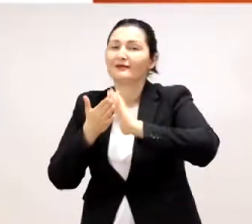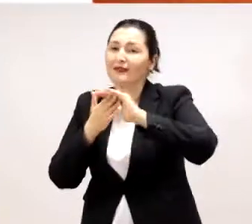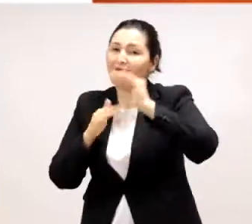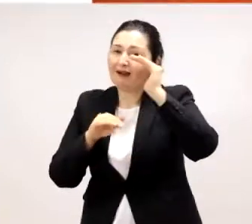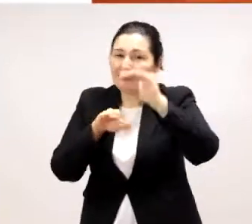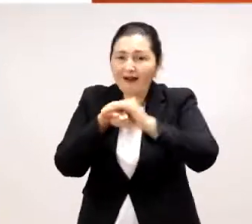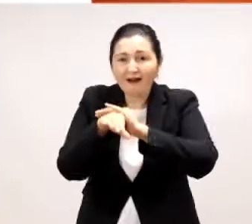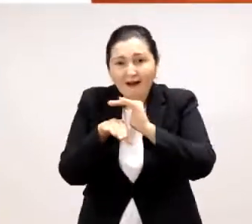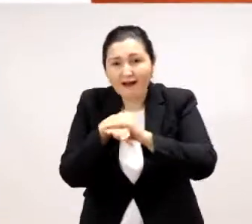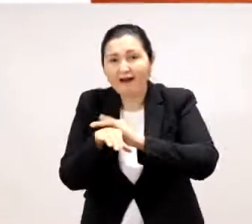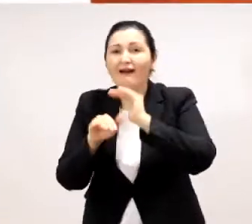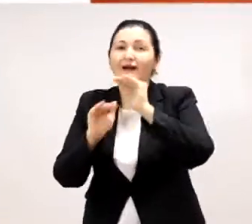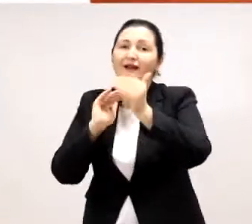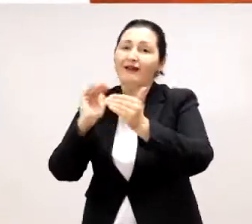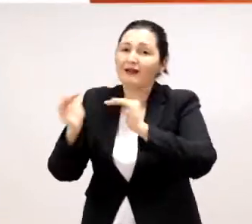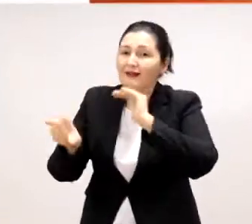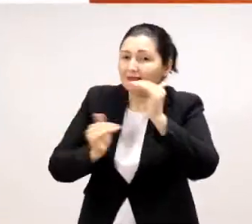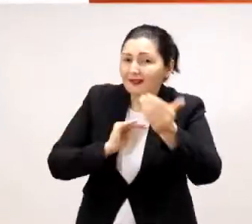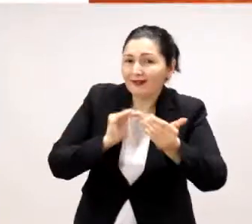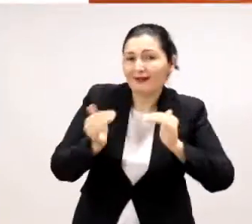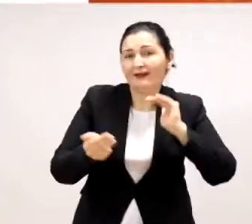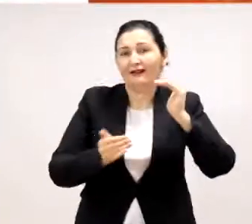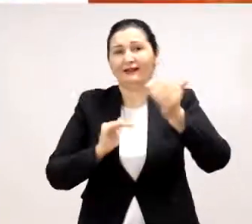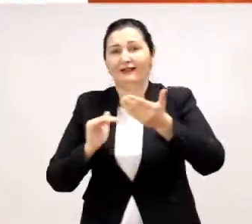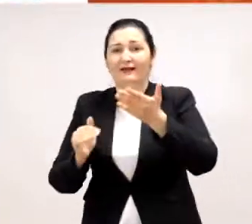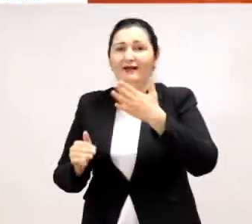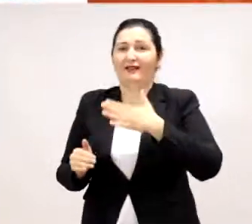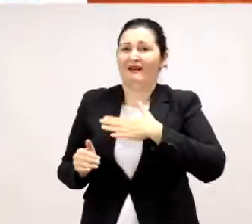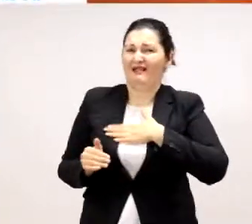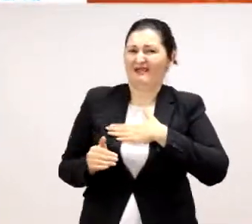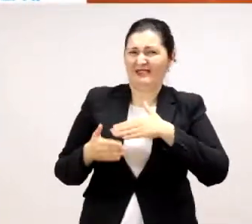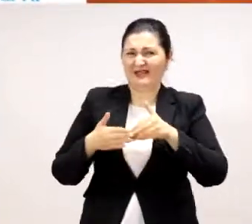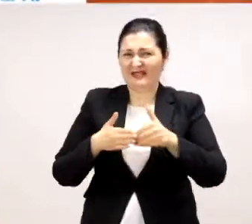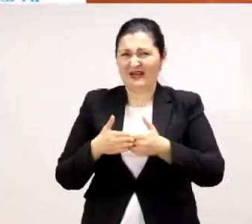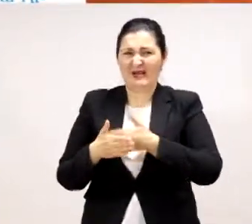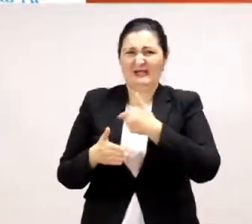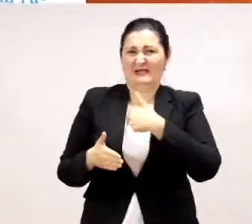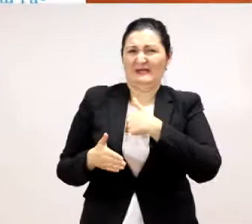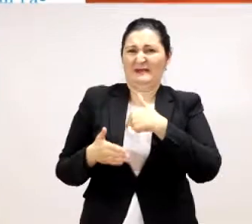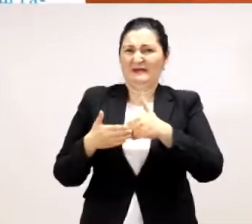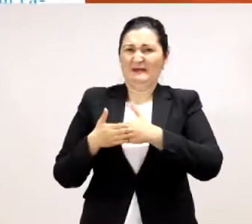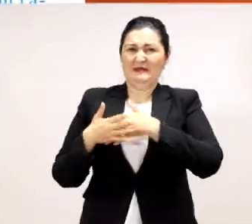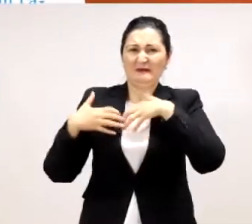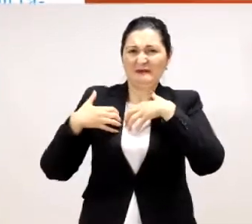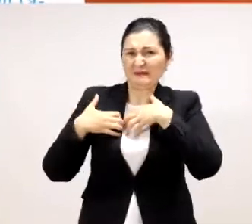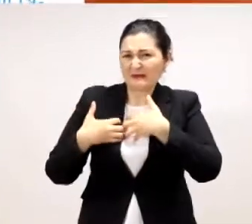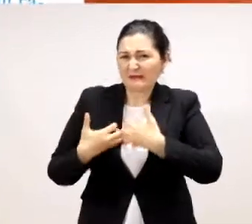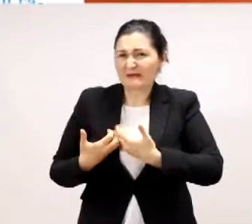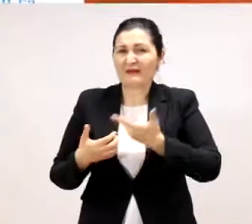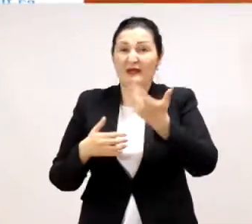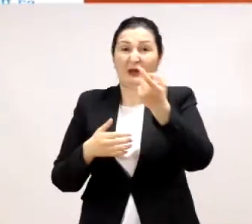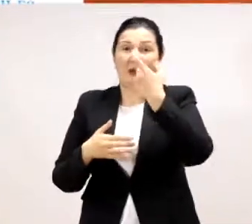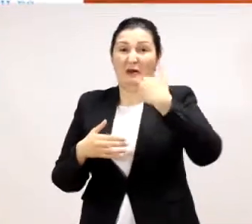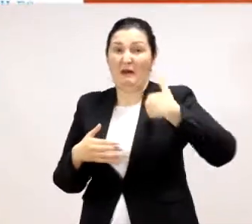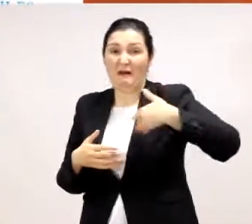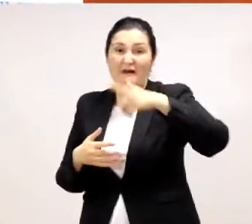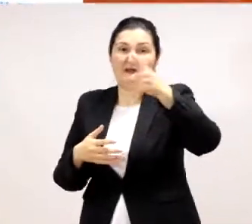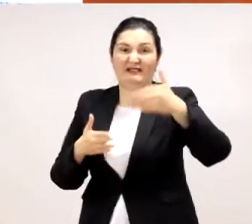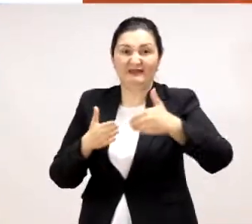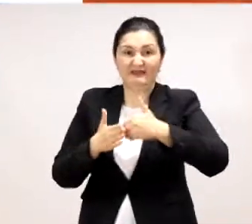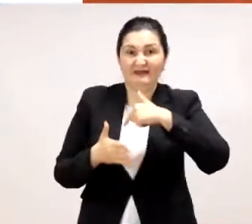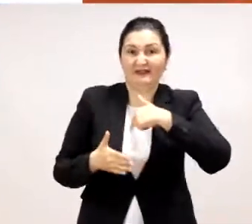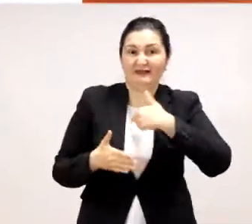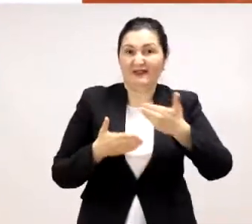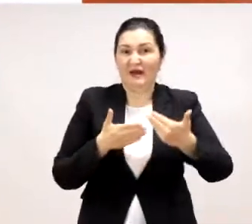کرد، رشک صدبرگ را آورد. دلش تنگ شد، سرش گرنگ شد. چون صاحب خانه رفت، صدبرگ